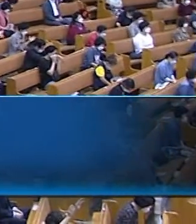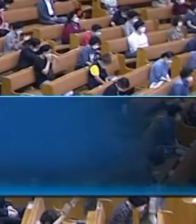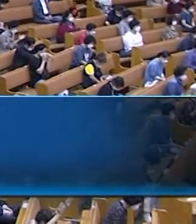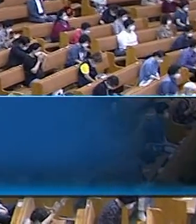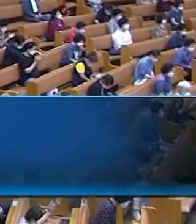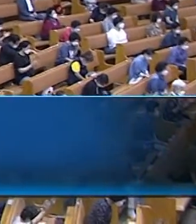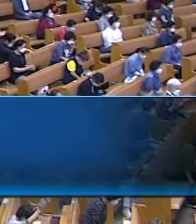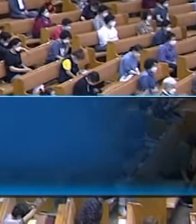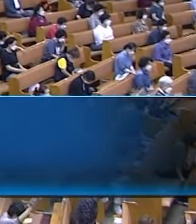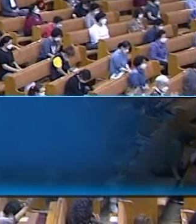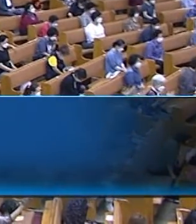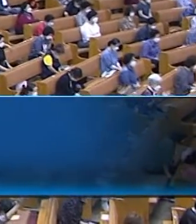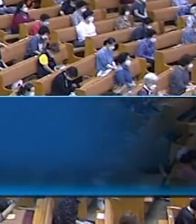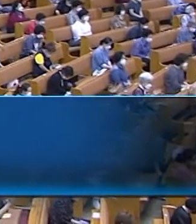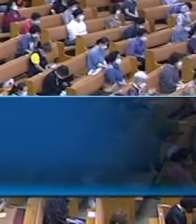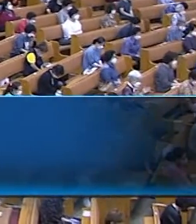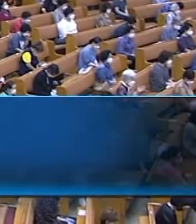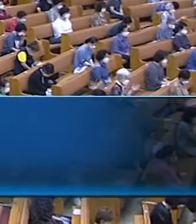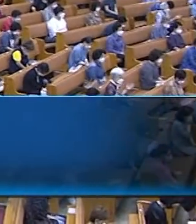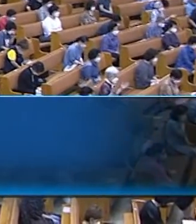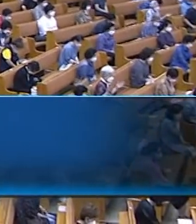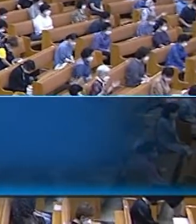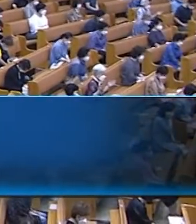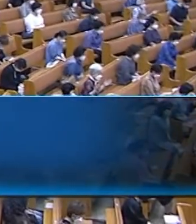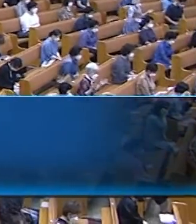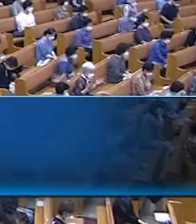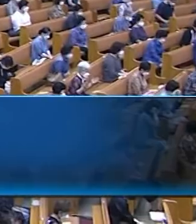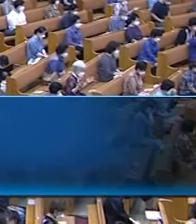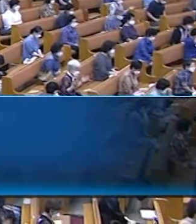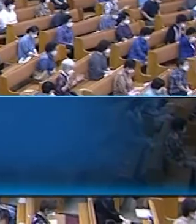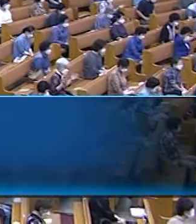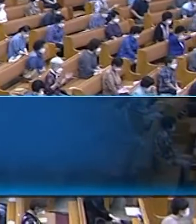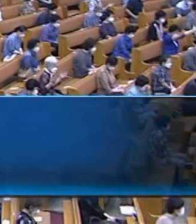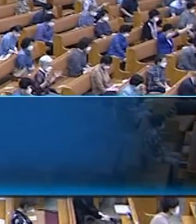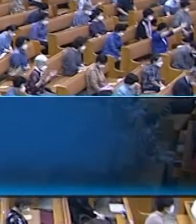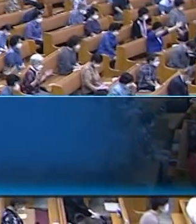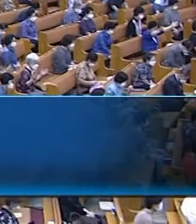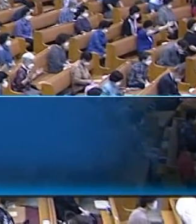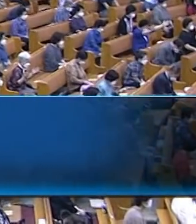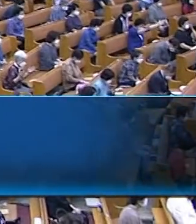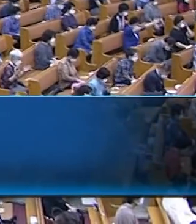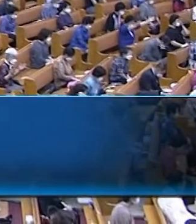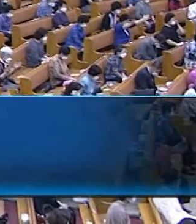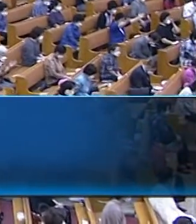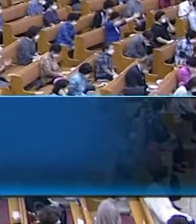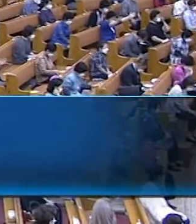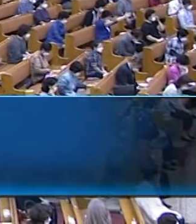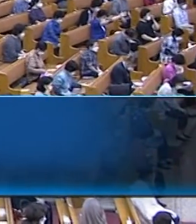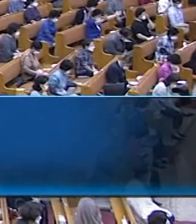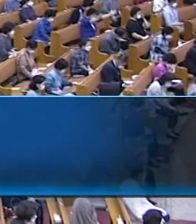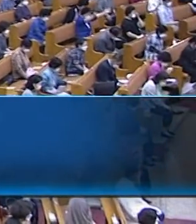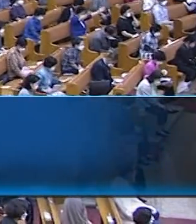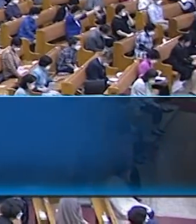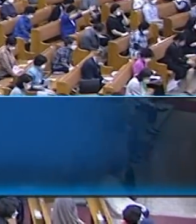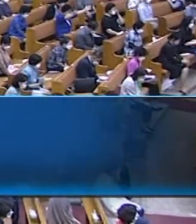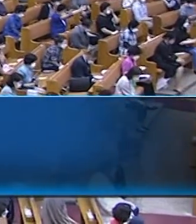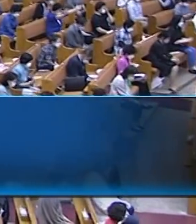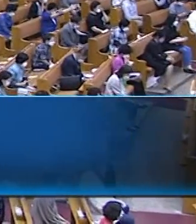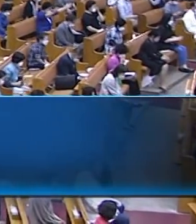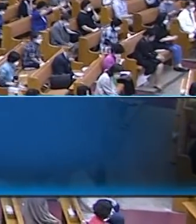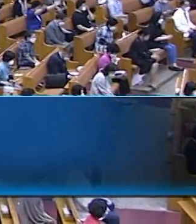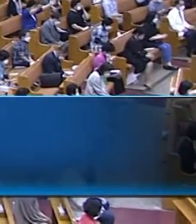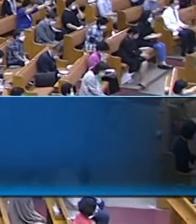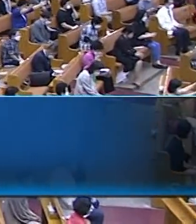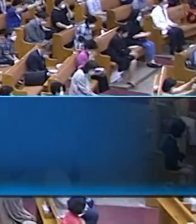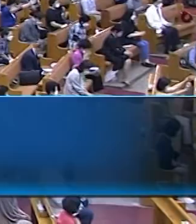충만케, 충만케, 충만케 하여 주옵소서. 성령으로 충만케, 충만케, 충만케 하여 주옵소서. 성령으로 충만케, 충만케 하여 주옵소서. 저들